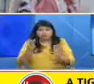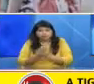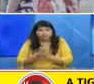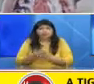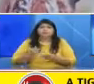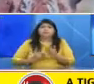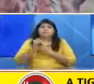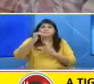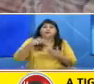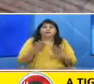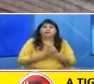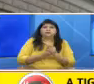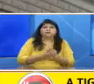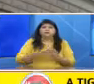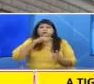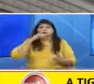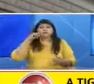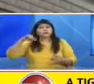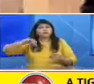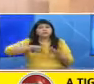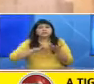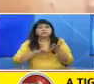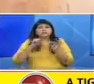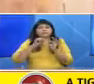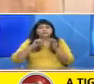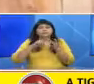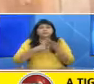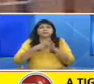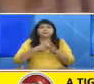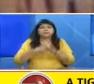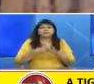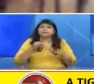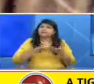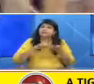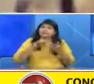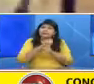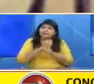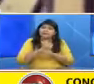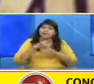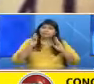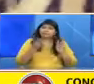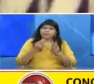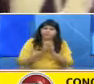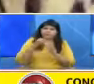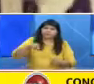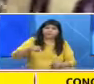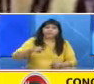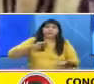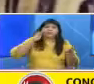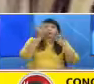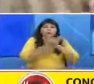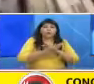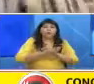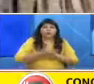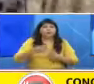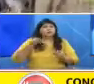2010 में रूस के सेंट पीटर्सबर्ग में टाइगर समिट हुआ था। इसमें दुनिया में बाघों की घटती